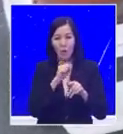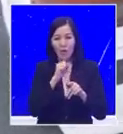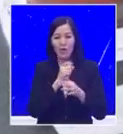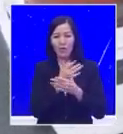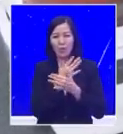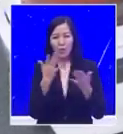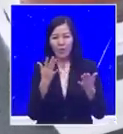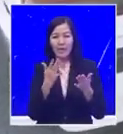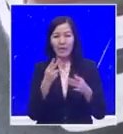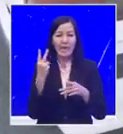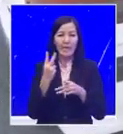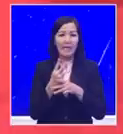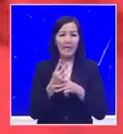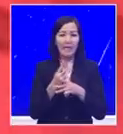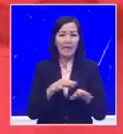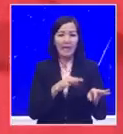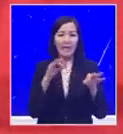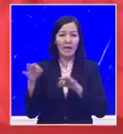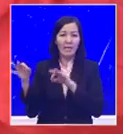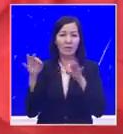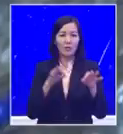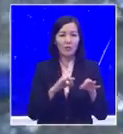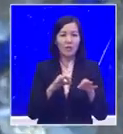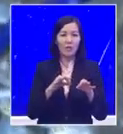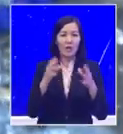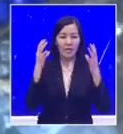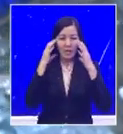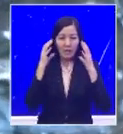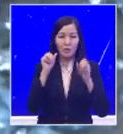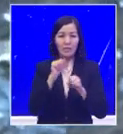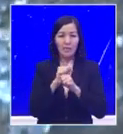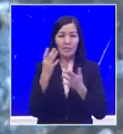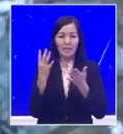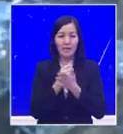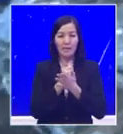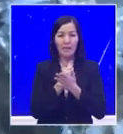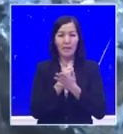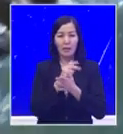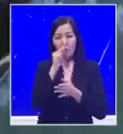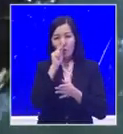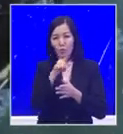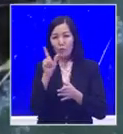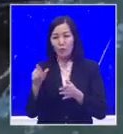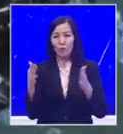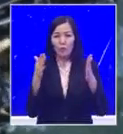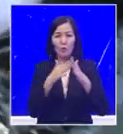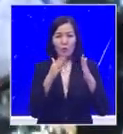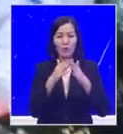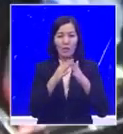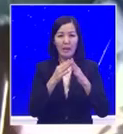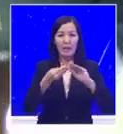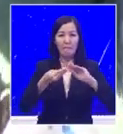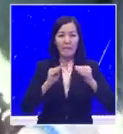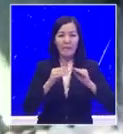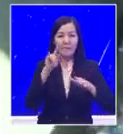бөлігі және екі тасымалды радиостанция табылған. Тәртіп сақшыларының ақпарынша күдіктілер үй-жайларға пластик